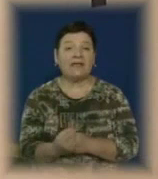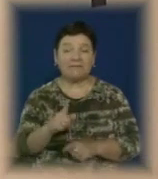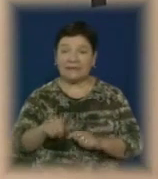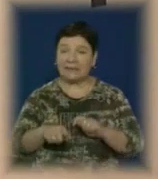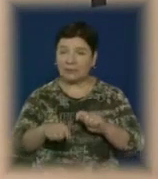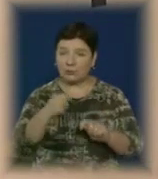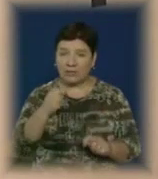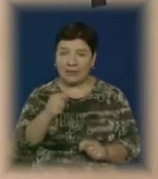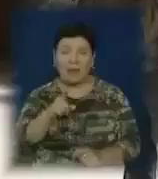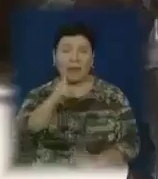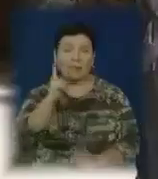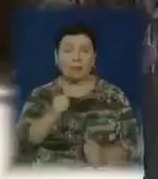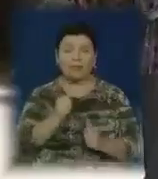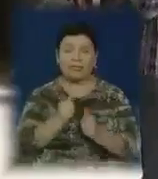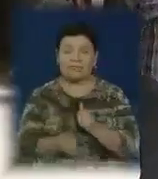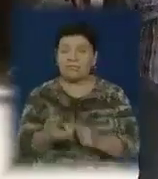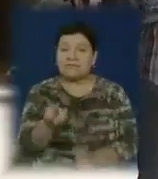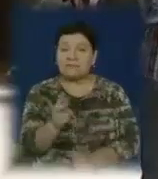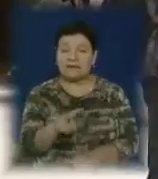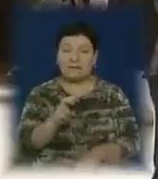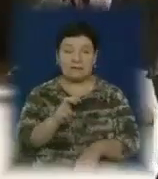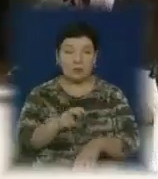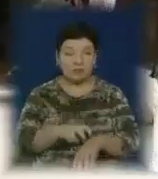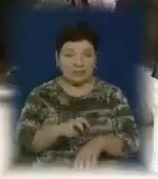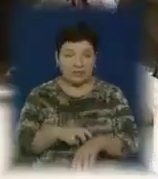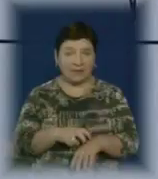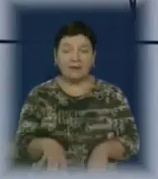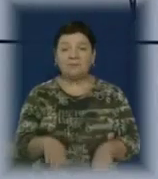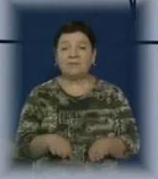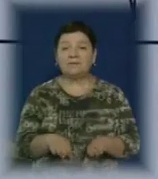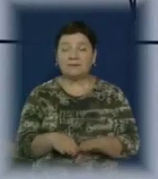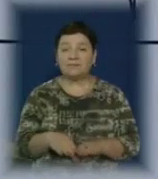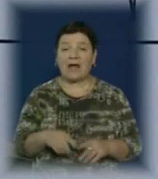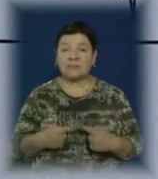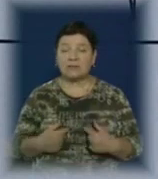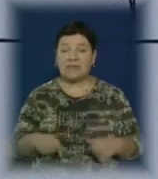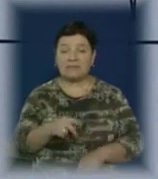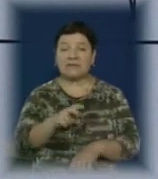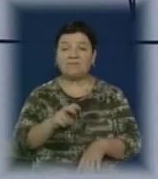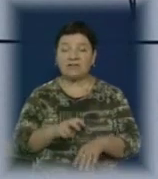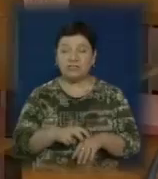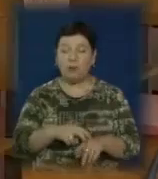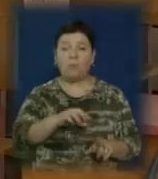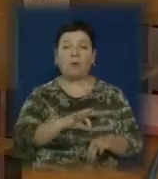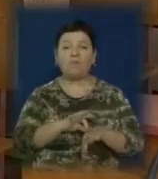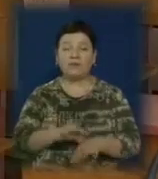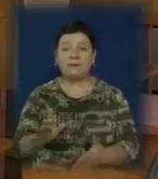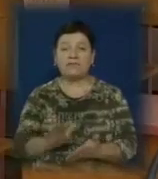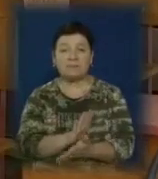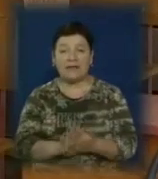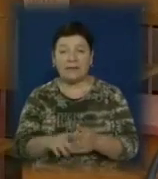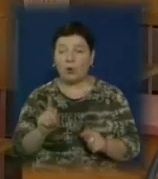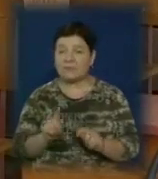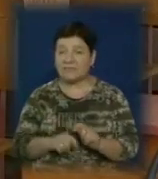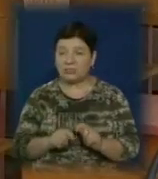та спонукати молодь частіше звертатися за консультацією до офтальмологів, Асоціація медиків Закарпаття проводить безкоштовні